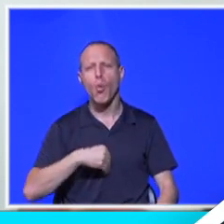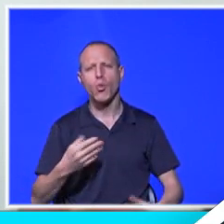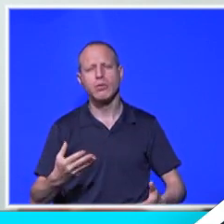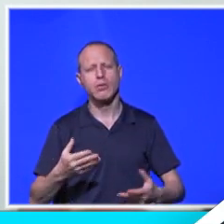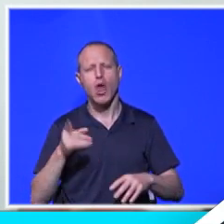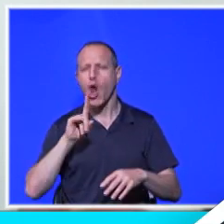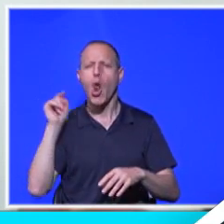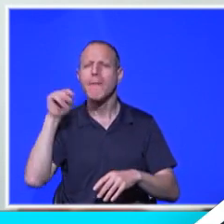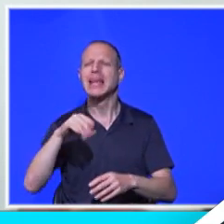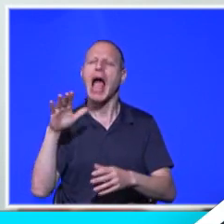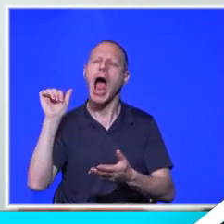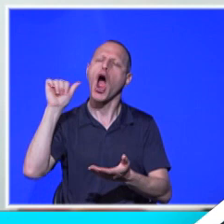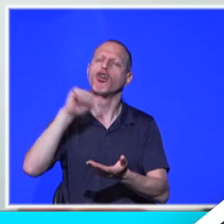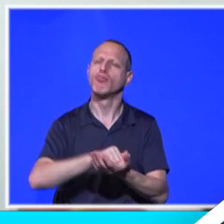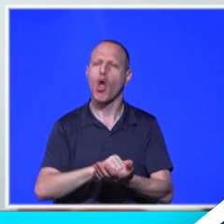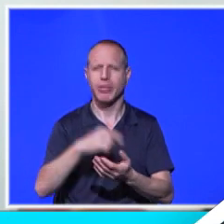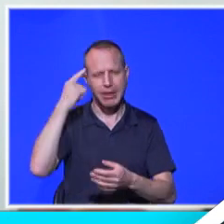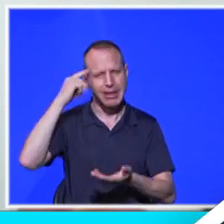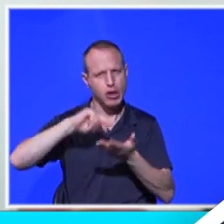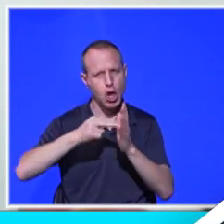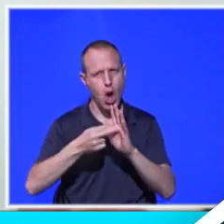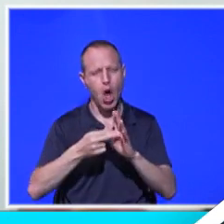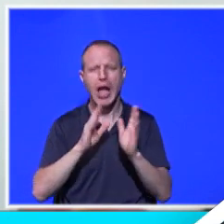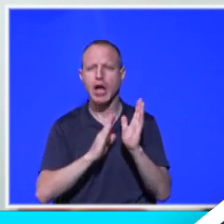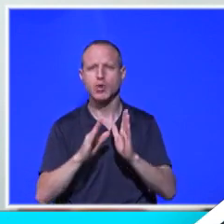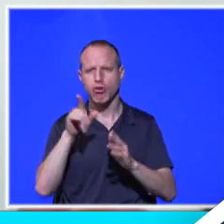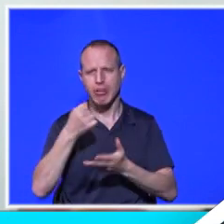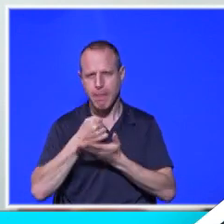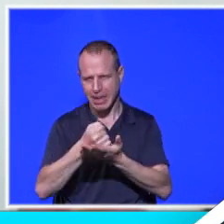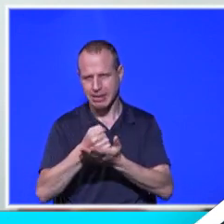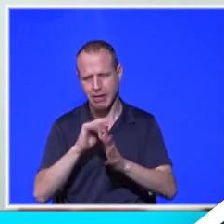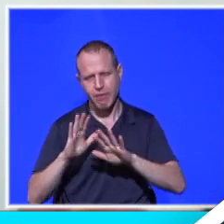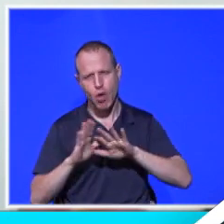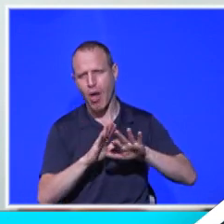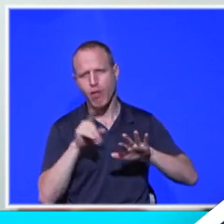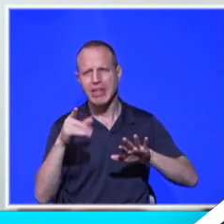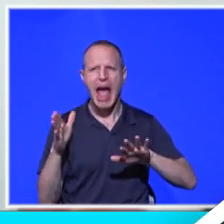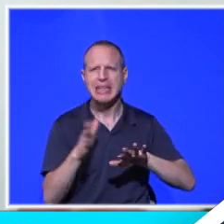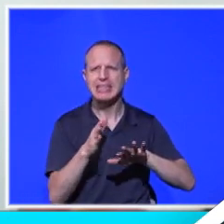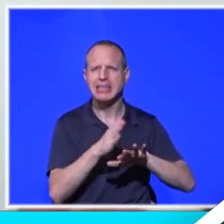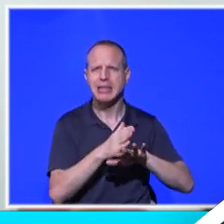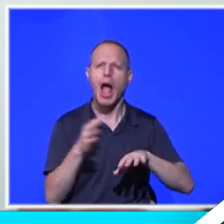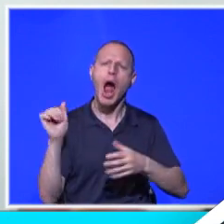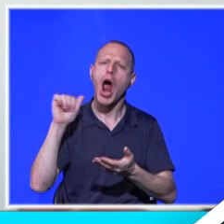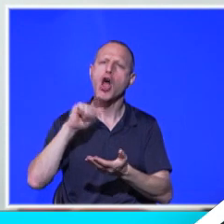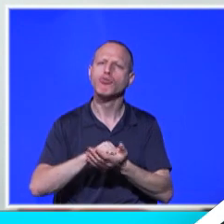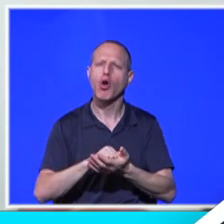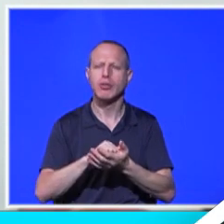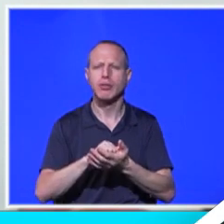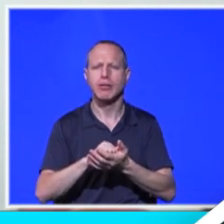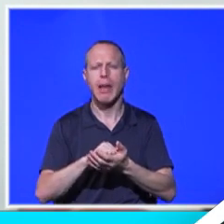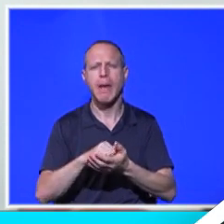על חשבון האידיאולוגיה הסדורה שאתה מציג אותה, ודוחק אותה הצידה, או על חשבון איזשהו מצע